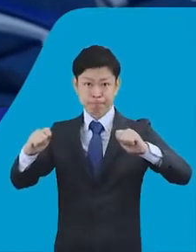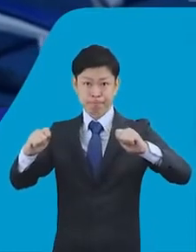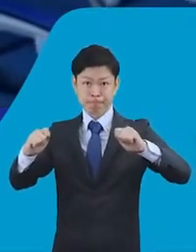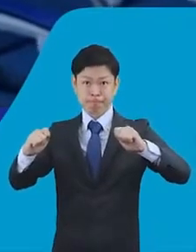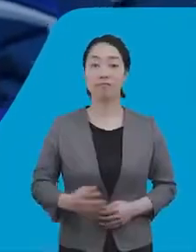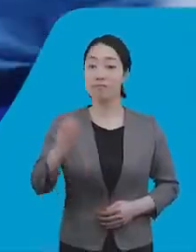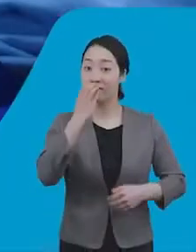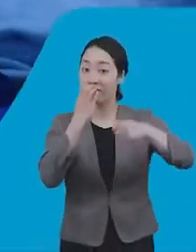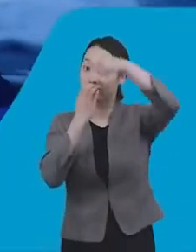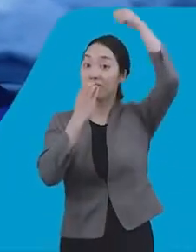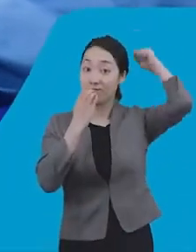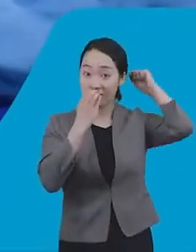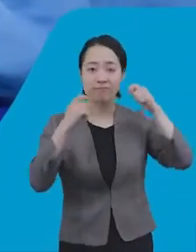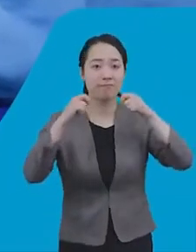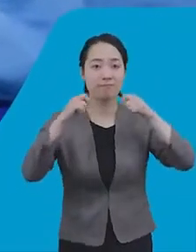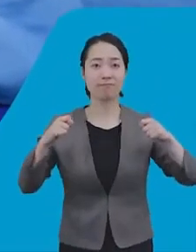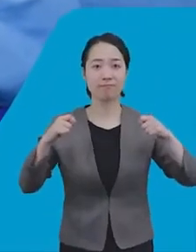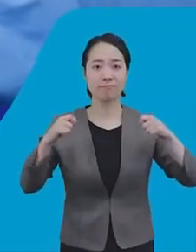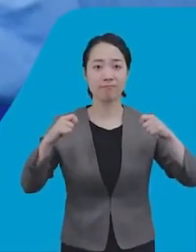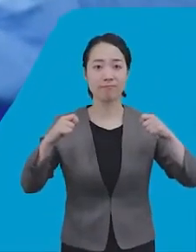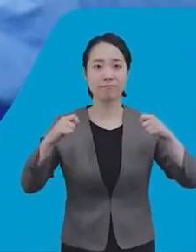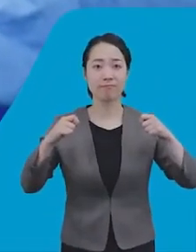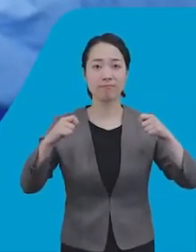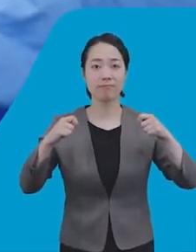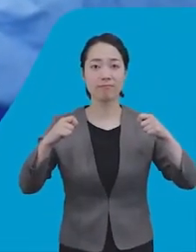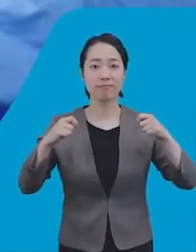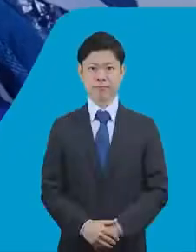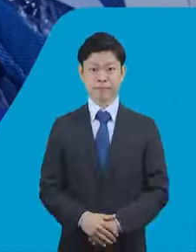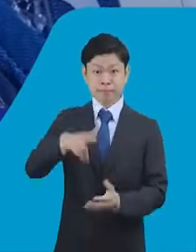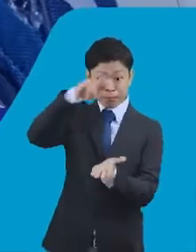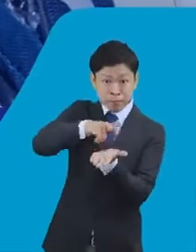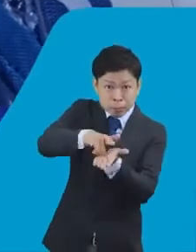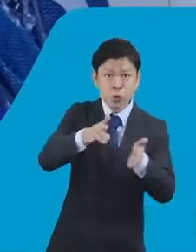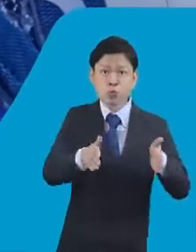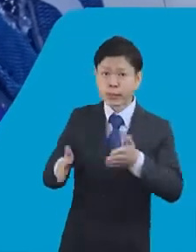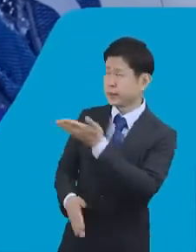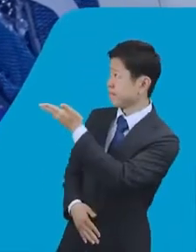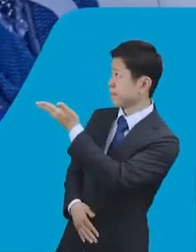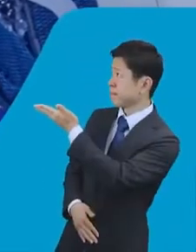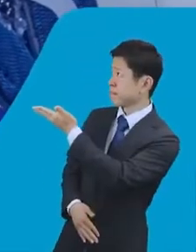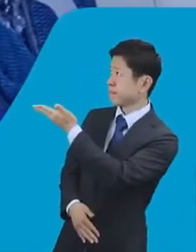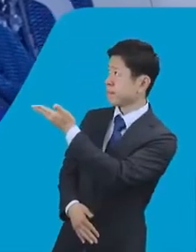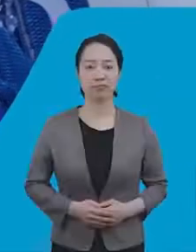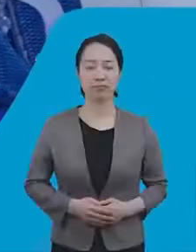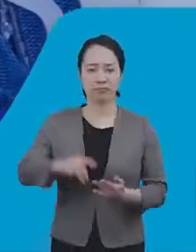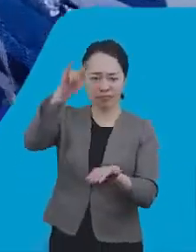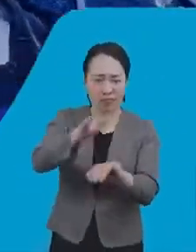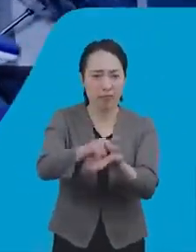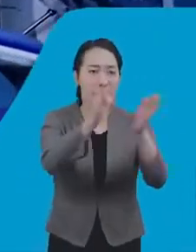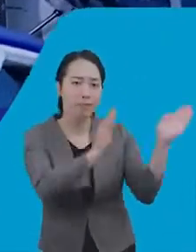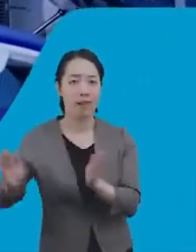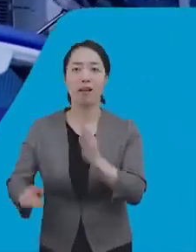整します。 Put the elastic band over your head and adjust it by pulling the ends. 衝撃に備える姿勢をとります。 In